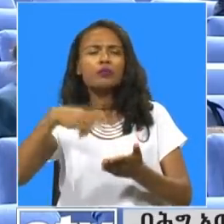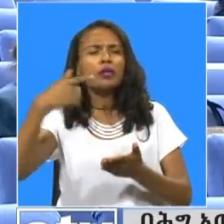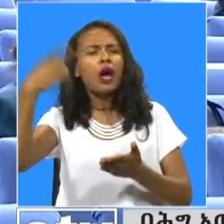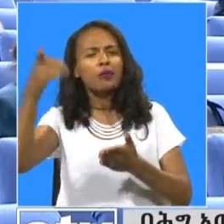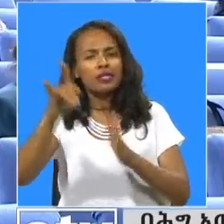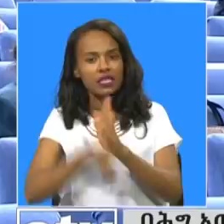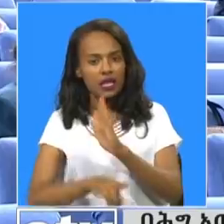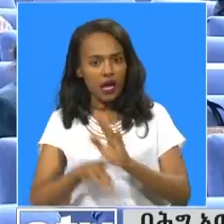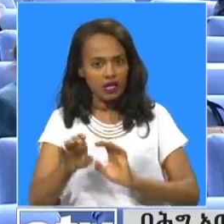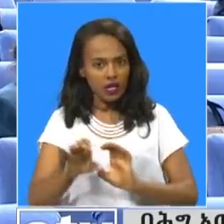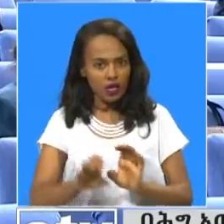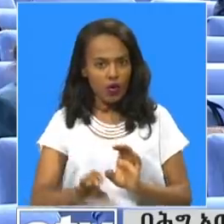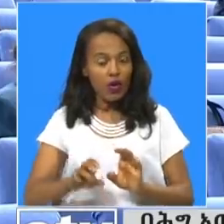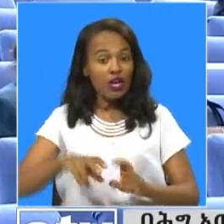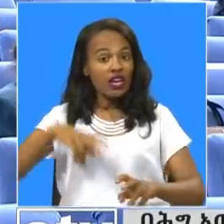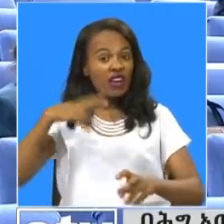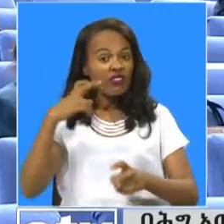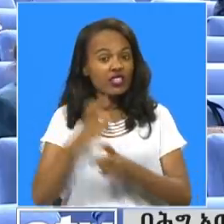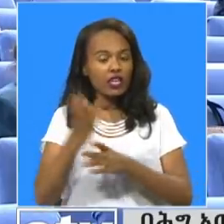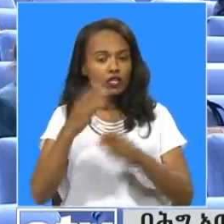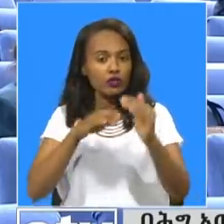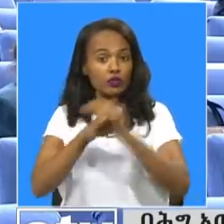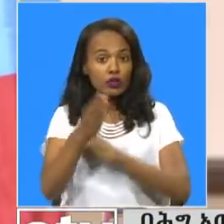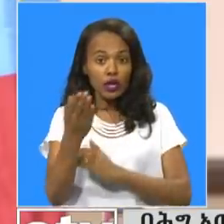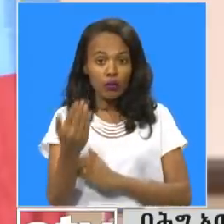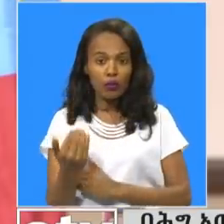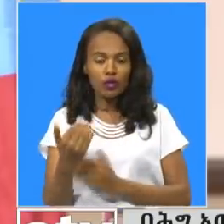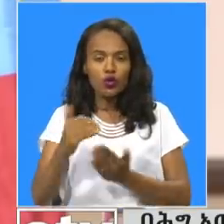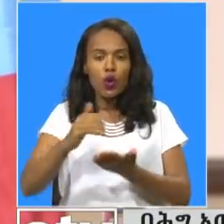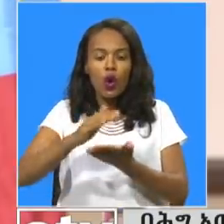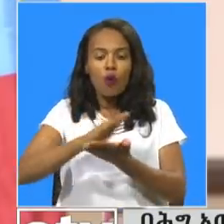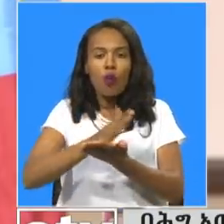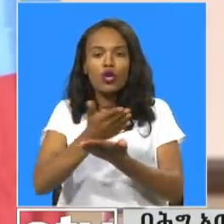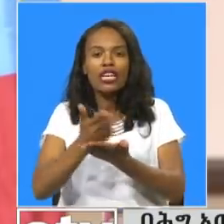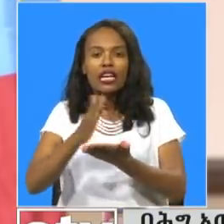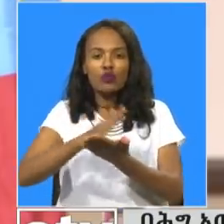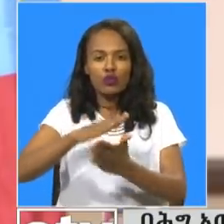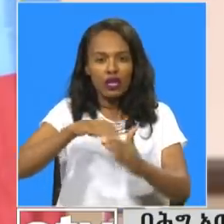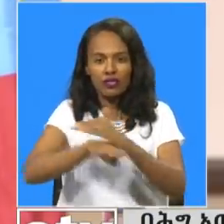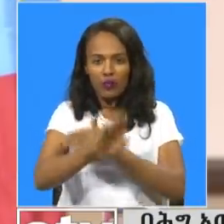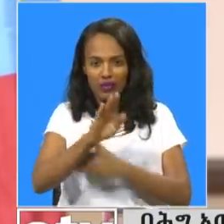ዝቅ አድርገነው ሃይ ሪስክ የነበረችውን ሀገር ሞዴሬት ውስጥ አስገብተናል።